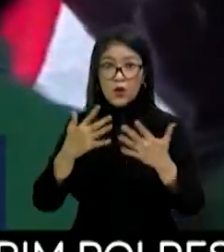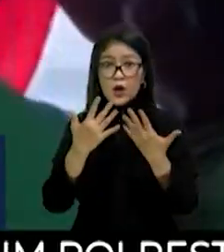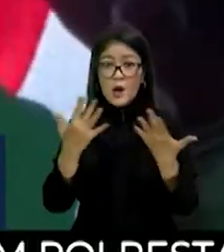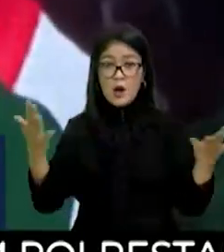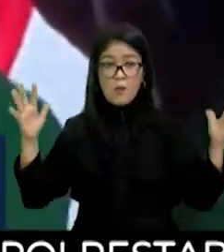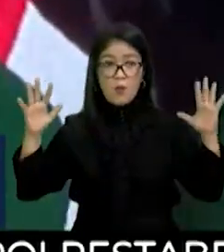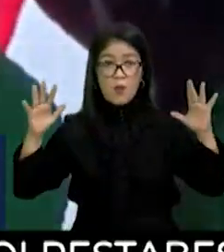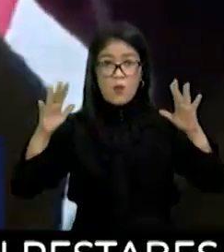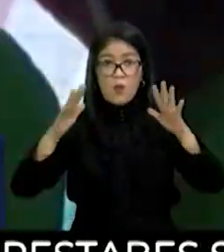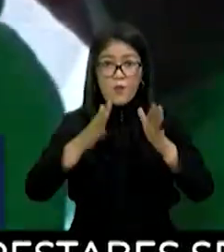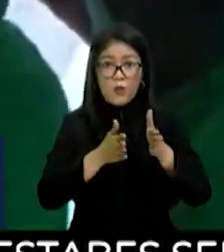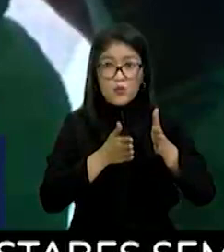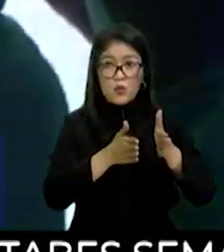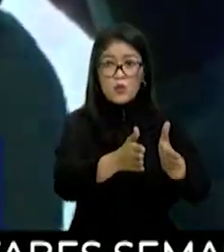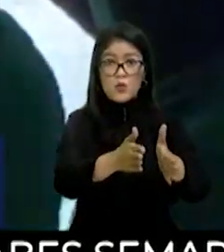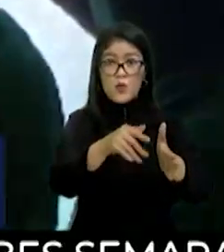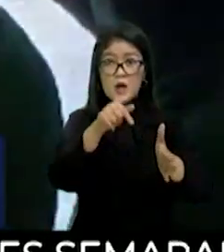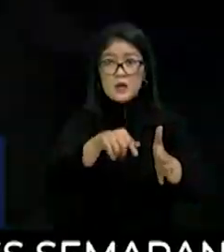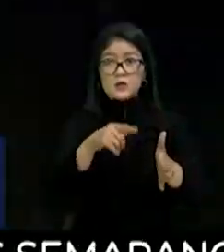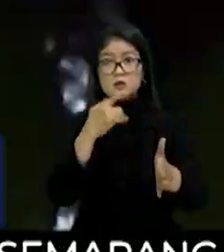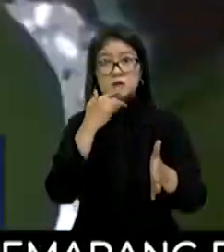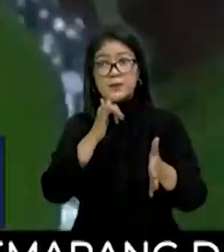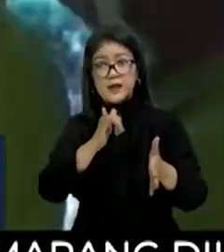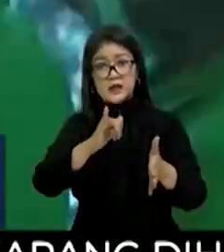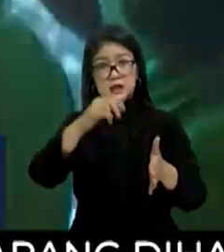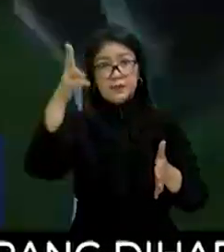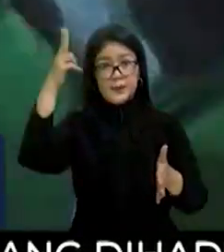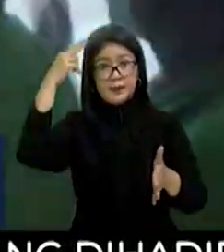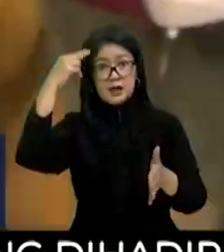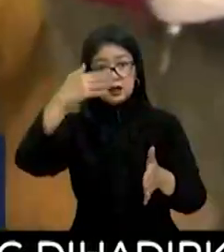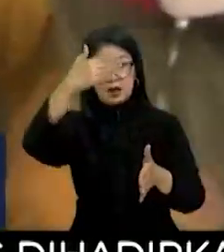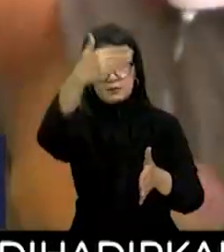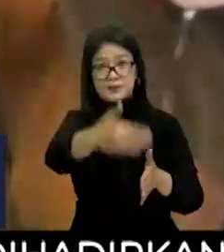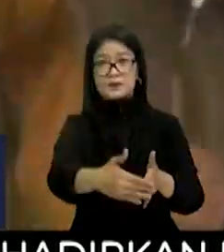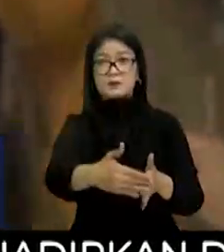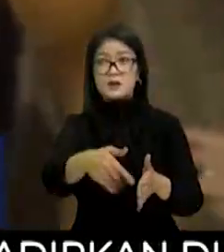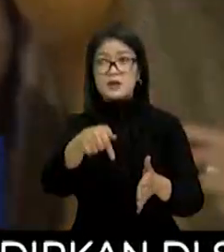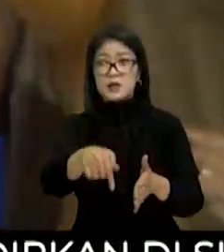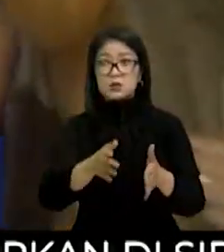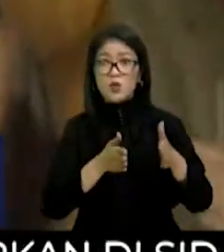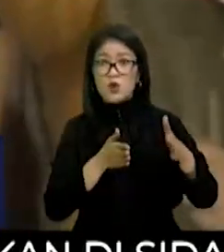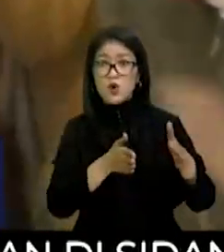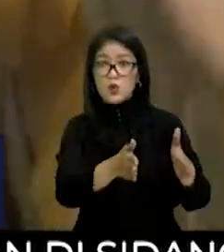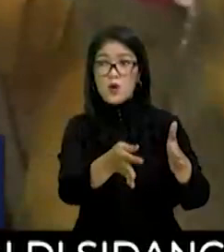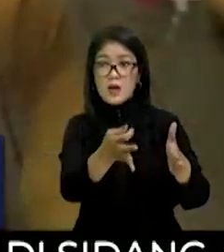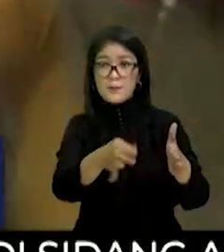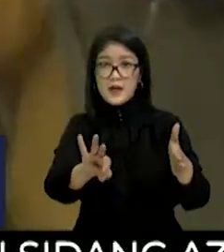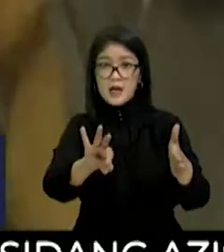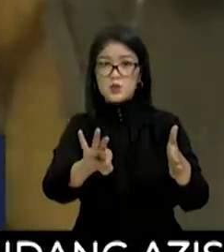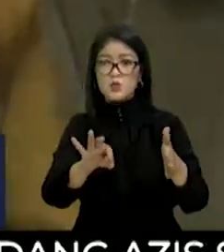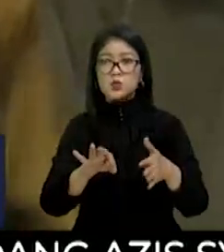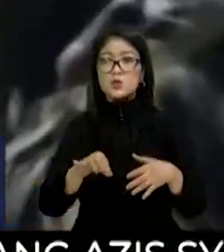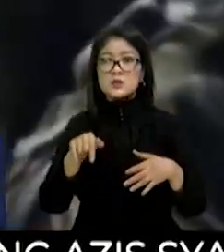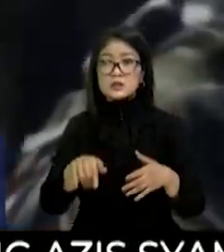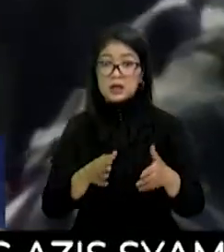peresmian drainase dan trotoar baru oleh Bupati Jombang mundjidah Wahab akibatnya suasana Jalan Wahid